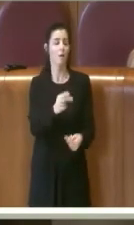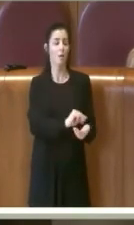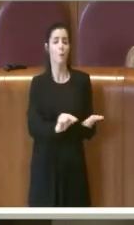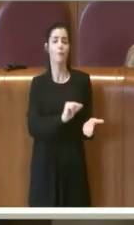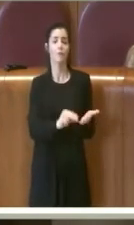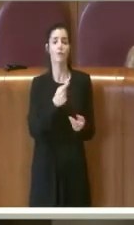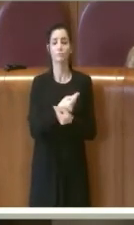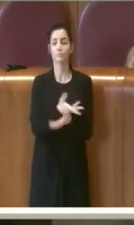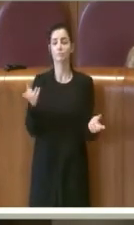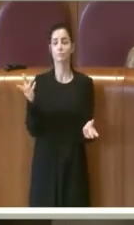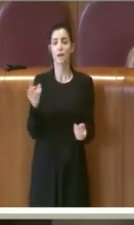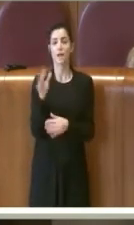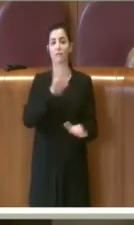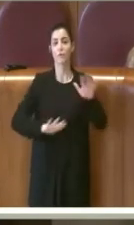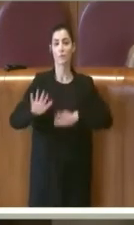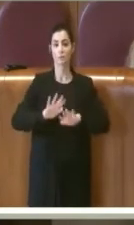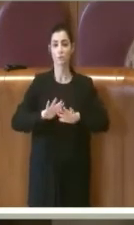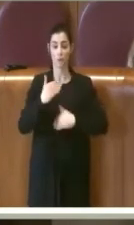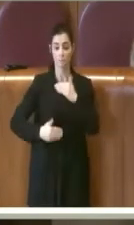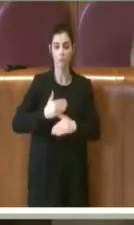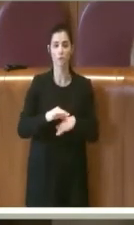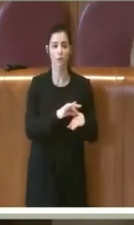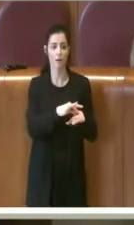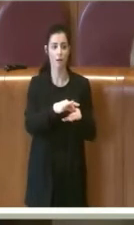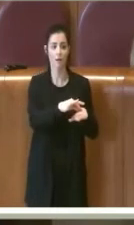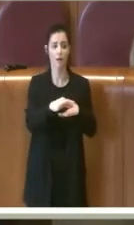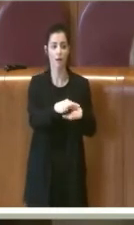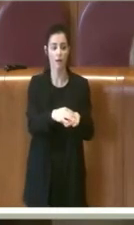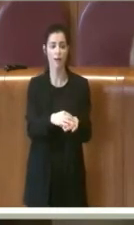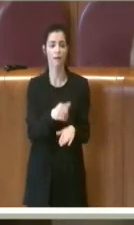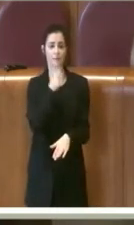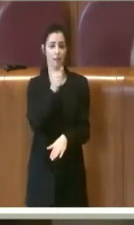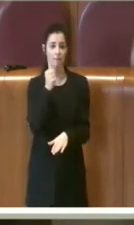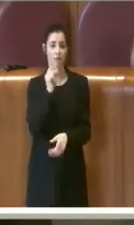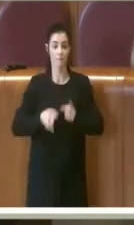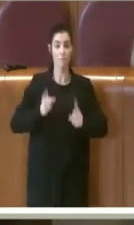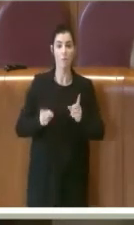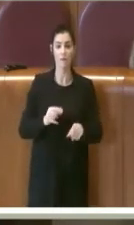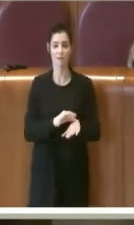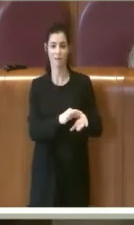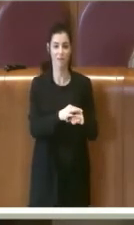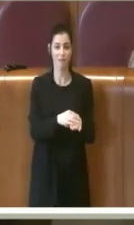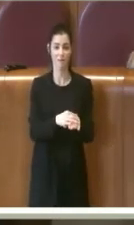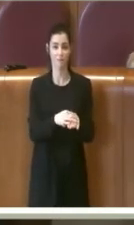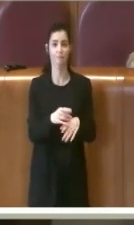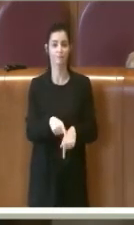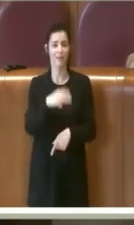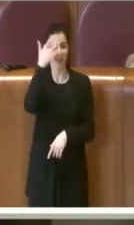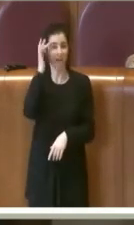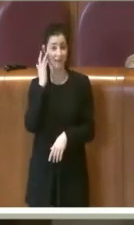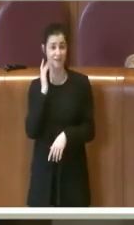delle informazioni. I processi vanno guidati. Vanno guidati politicamente, altrimenti si rischia di